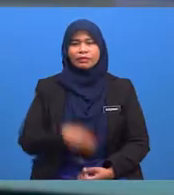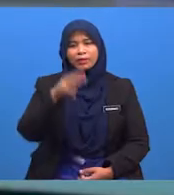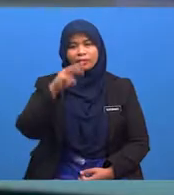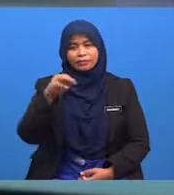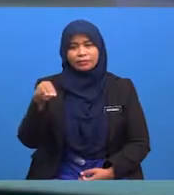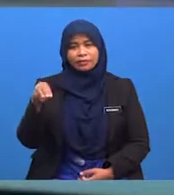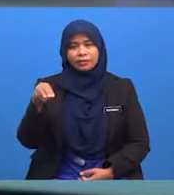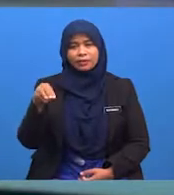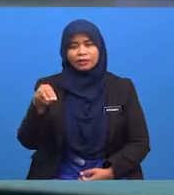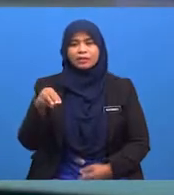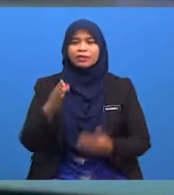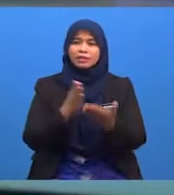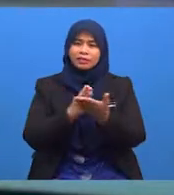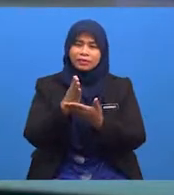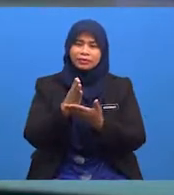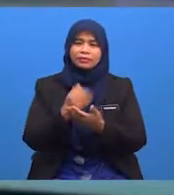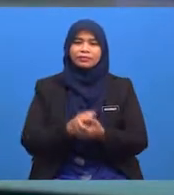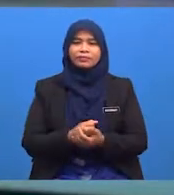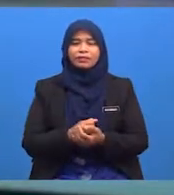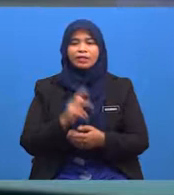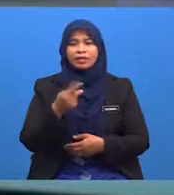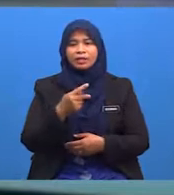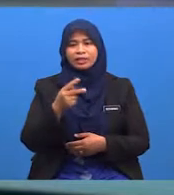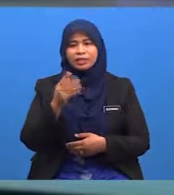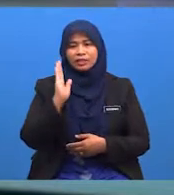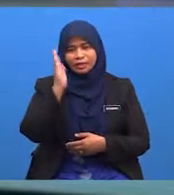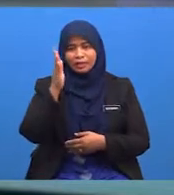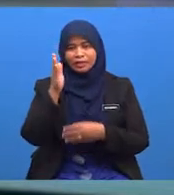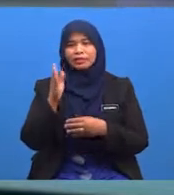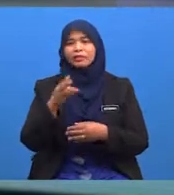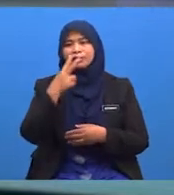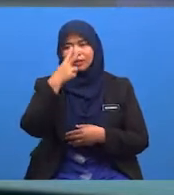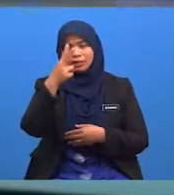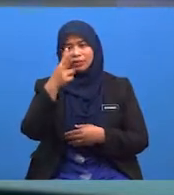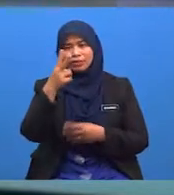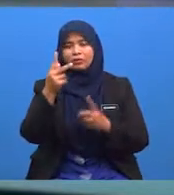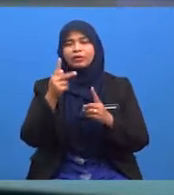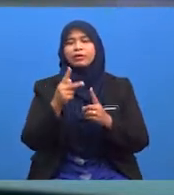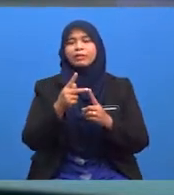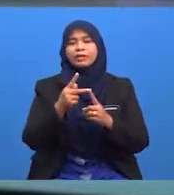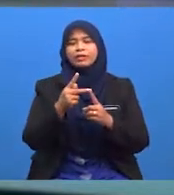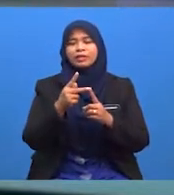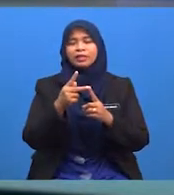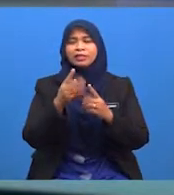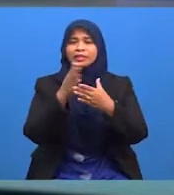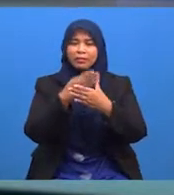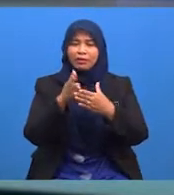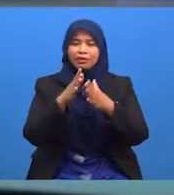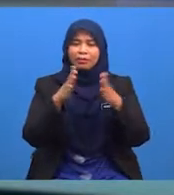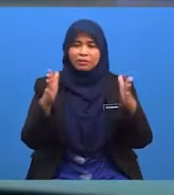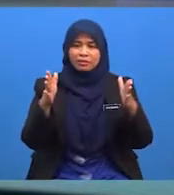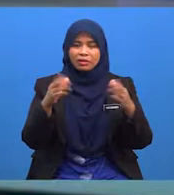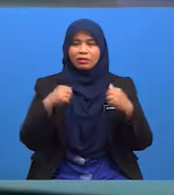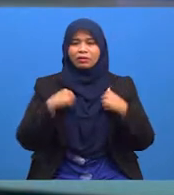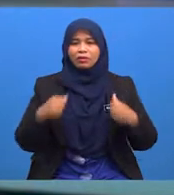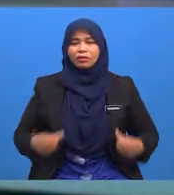Murid-murid, seterusnya kita akan beralih kepada keadaan sebahagian besar